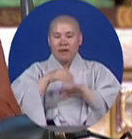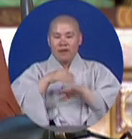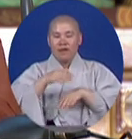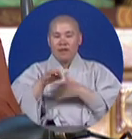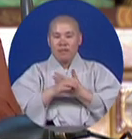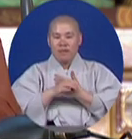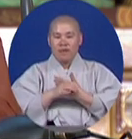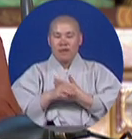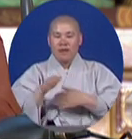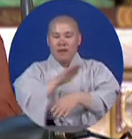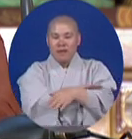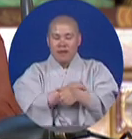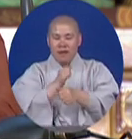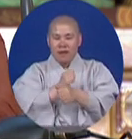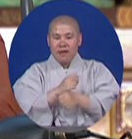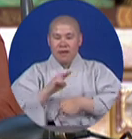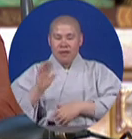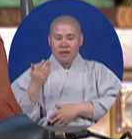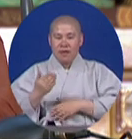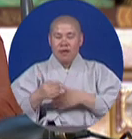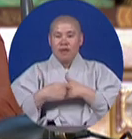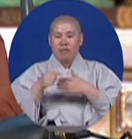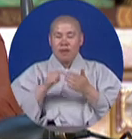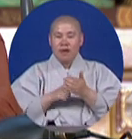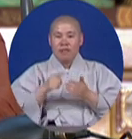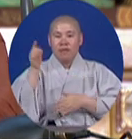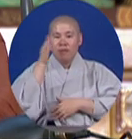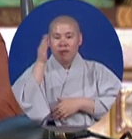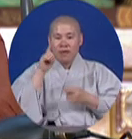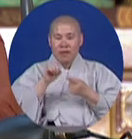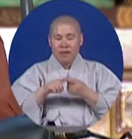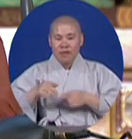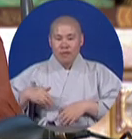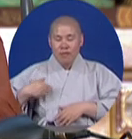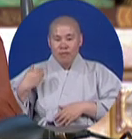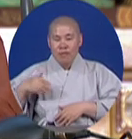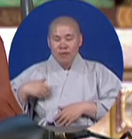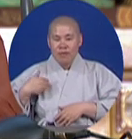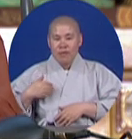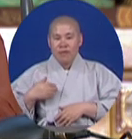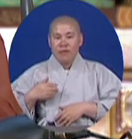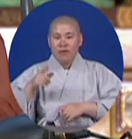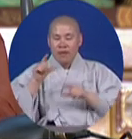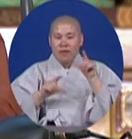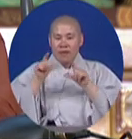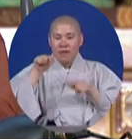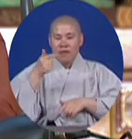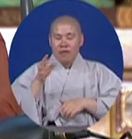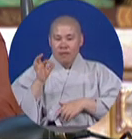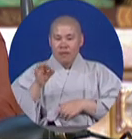그게 이제 완전하게 죽는 거예요. 그러면 이게 설 죽어 놓으면 아주